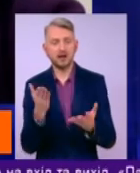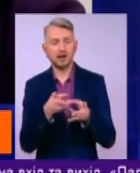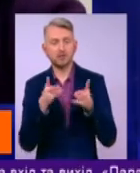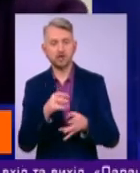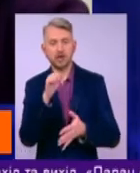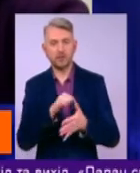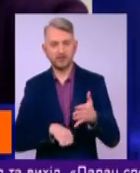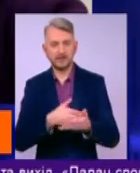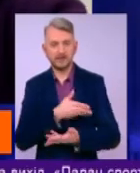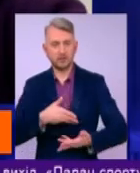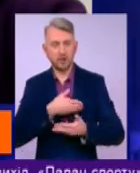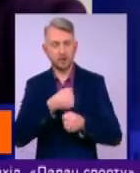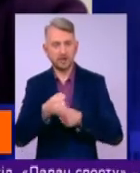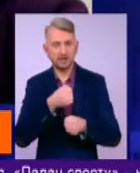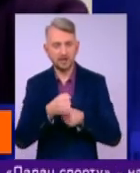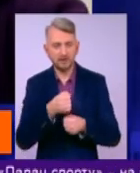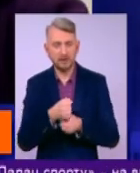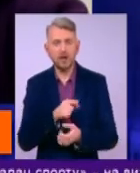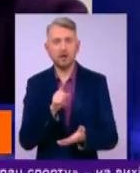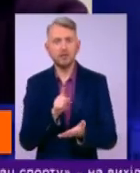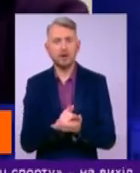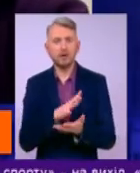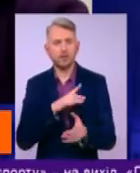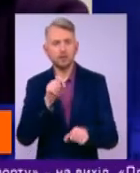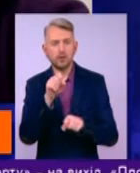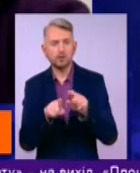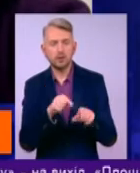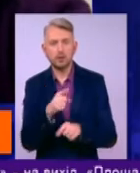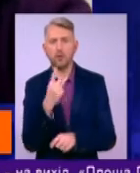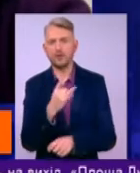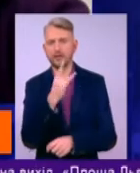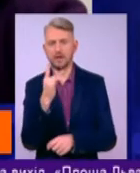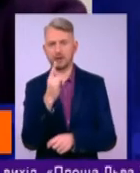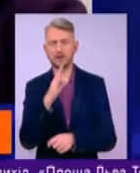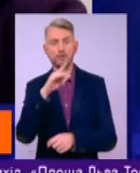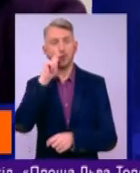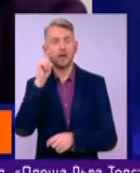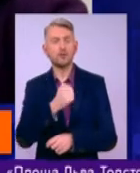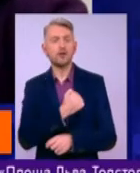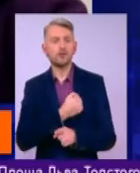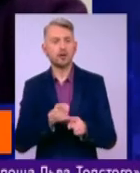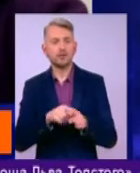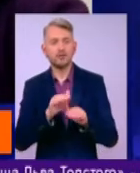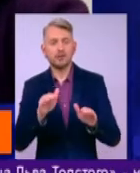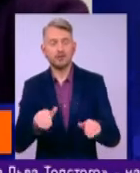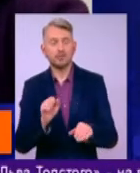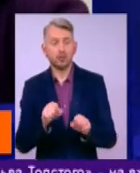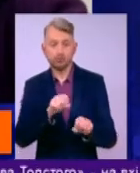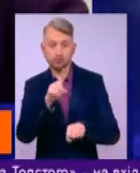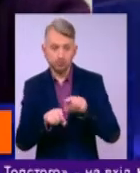постраждала від сексуального насильства, має бути опитана один раз. В Україні, на жаль, ці дітки можуть